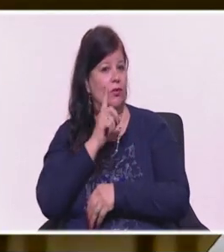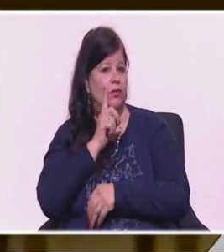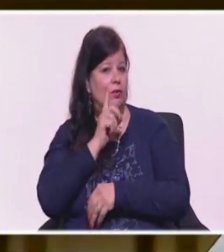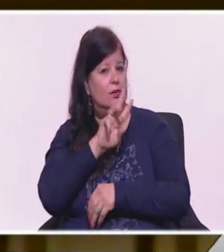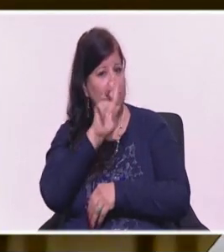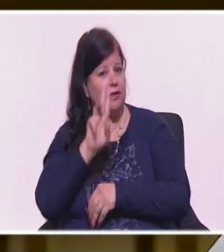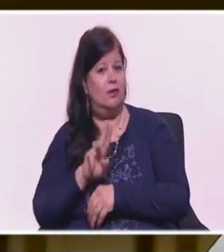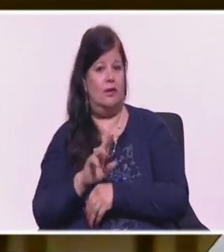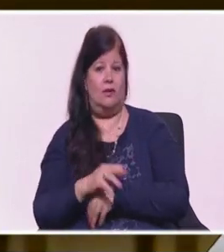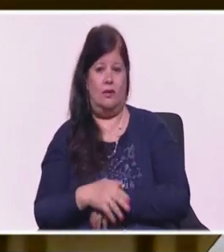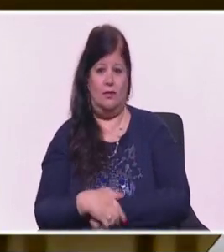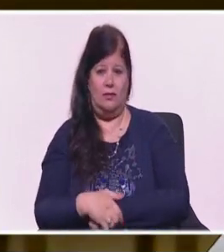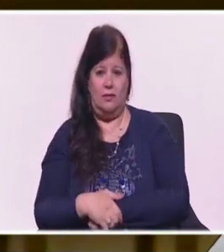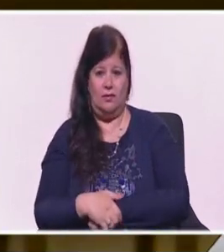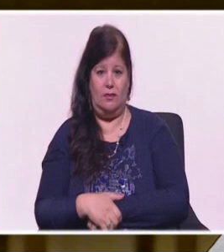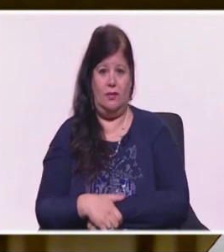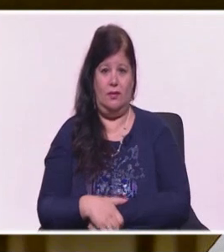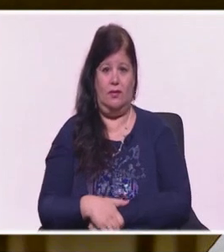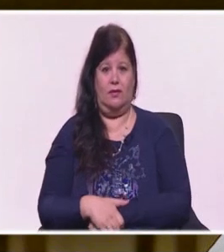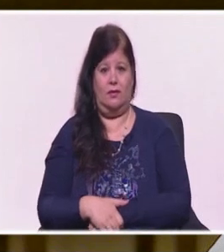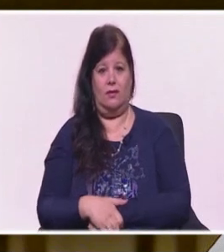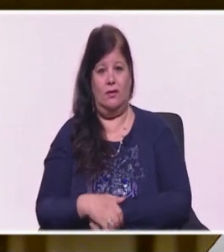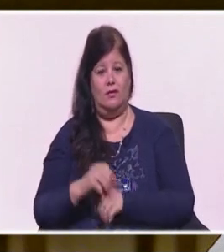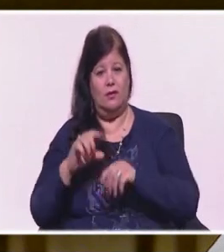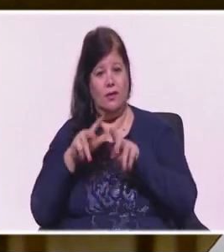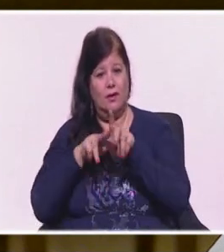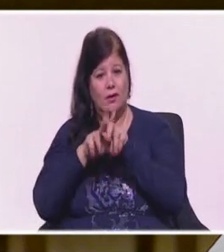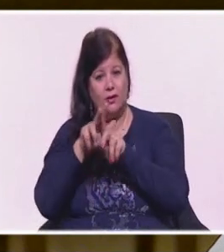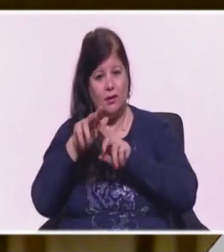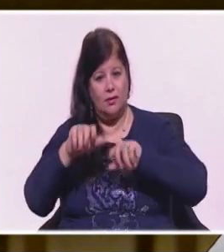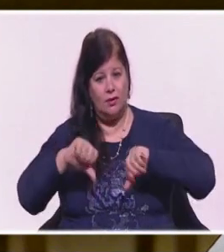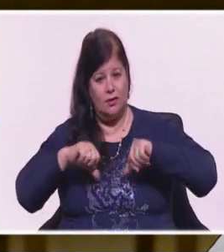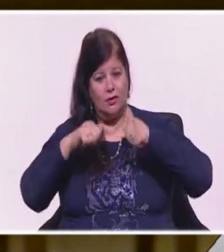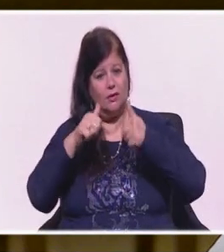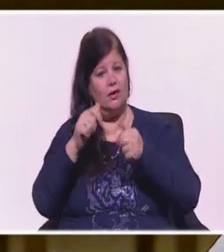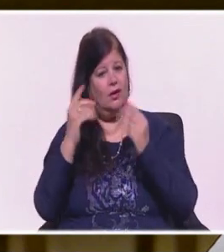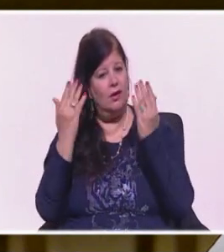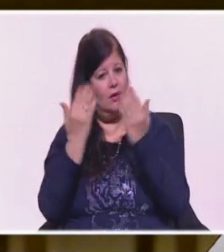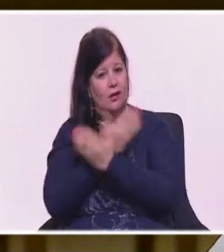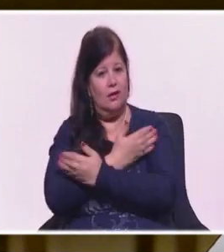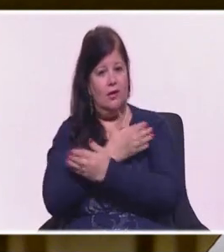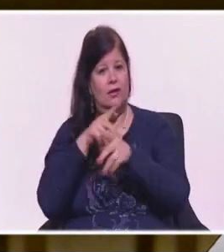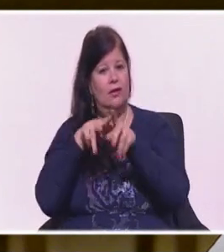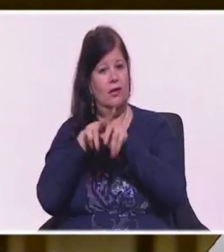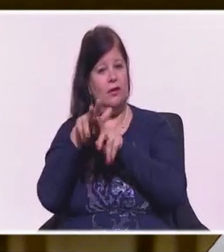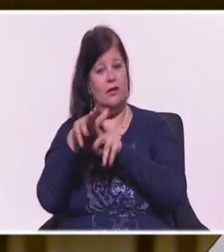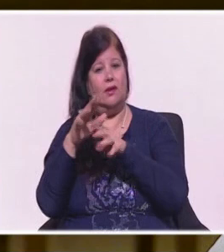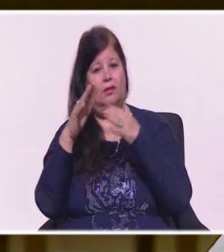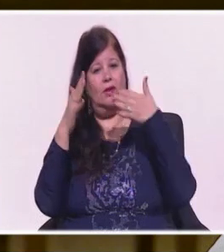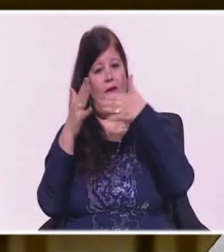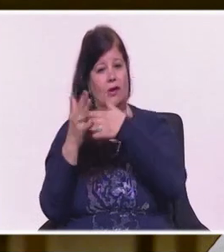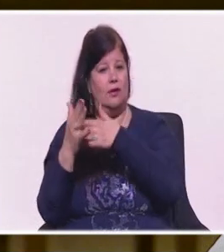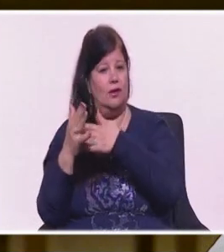له ان عذاب الدنيا غير عذاب الاخره، وانت لم تبر امك لا في